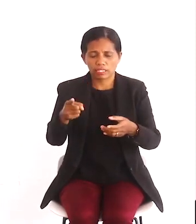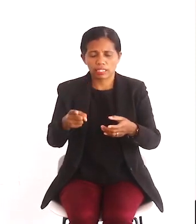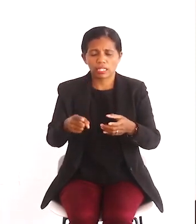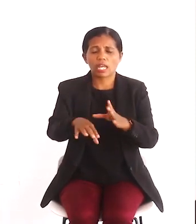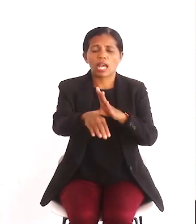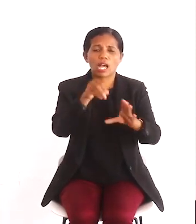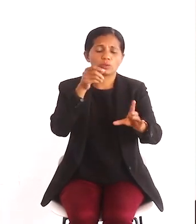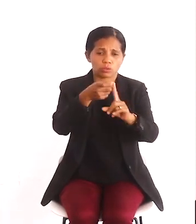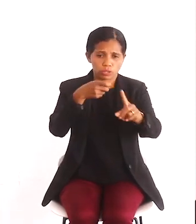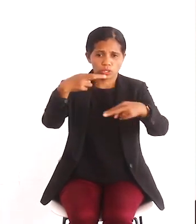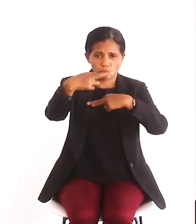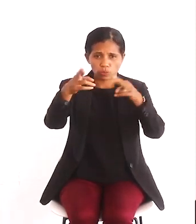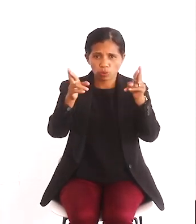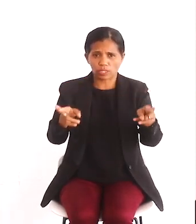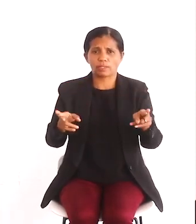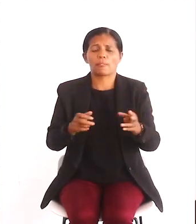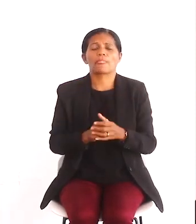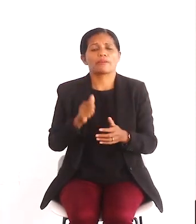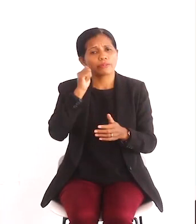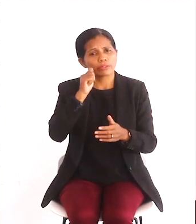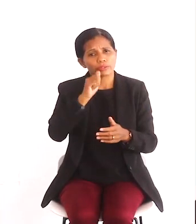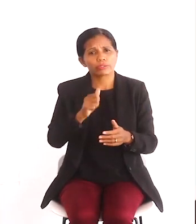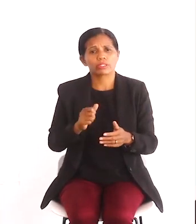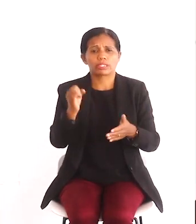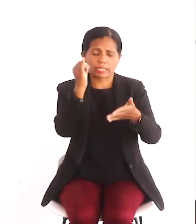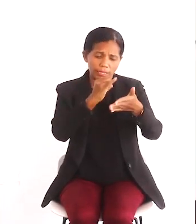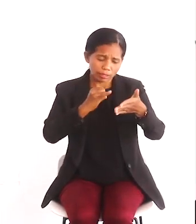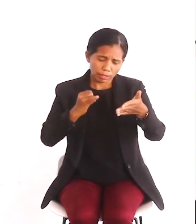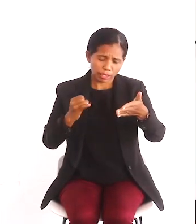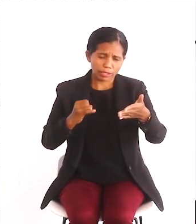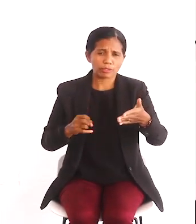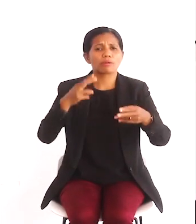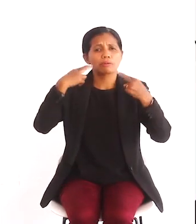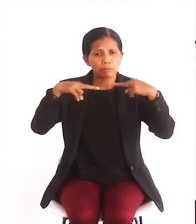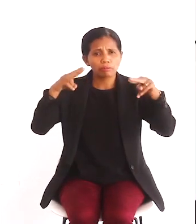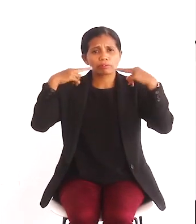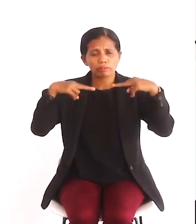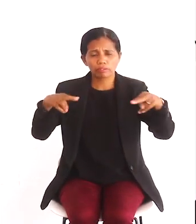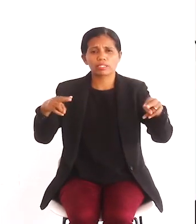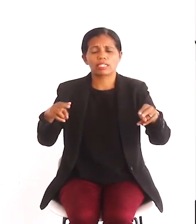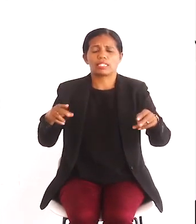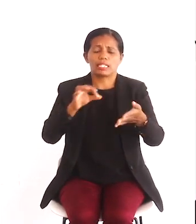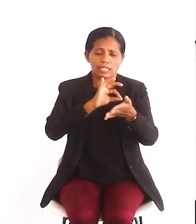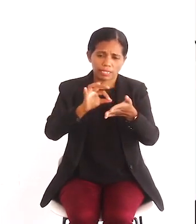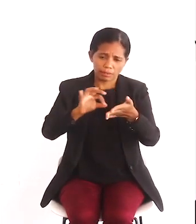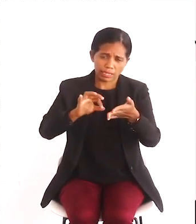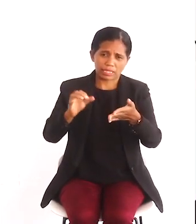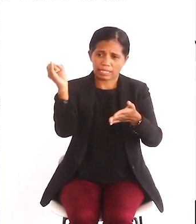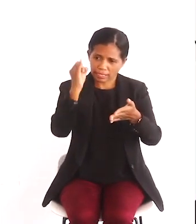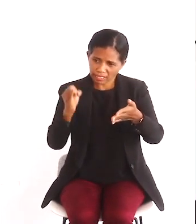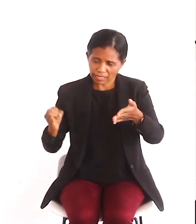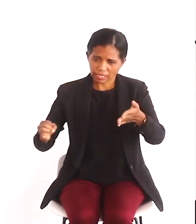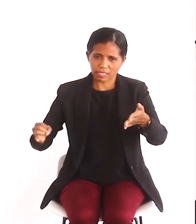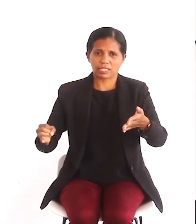kuartu laran. Zulia la kuerona no komesa pinta no kanta. Zulia pinta sirklu botida ia ninia livru